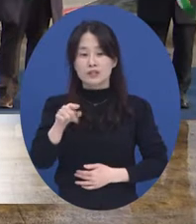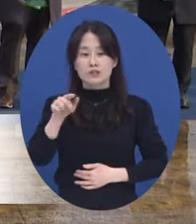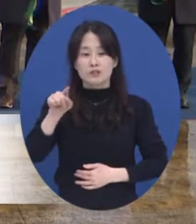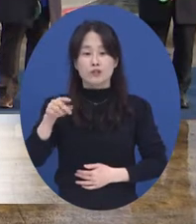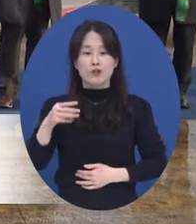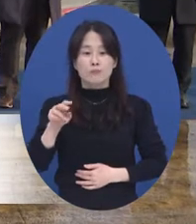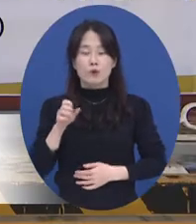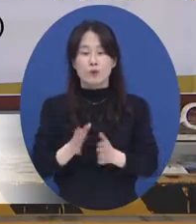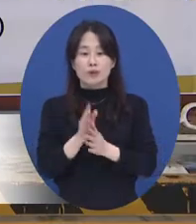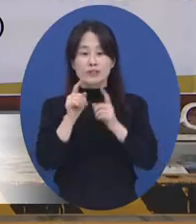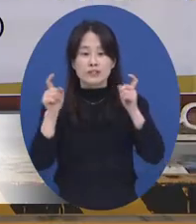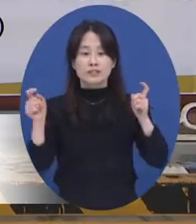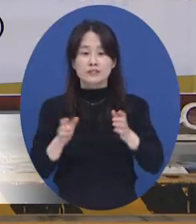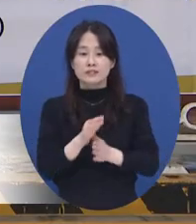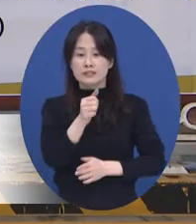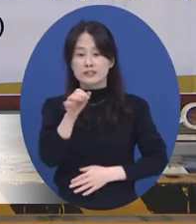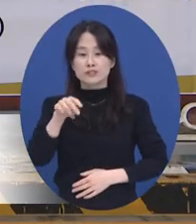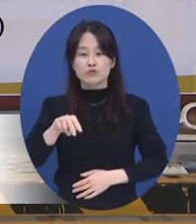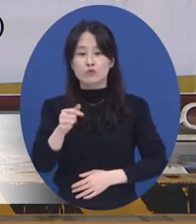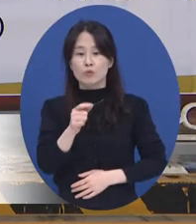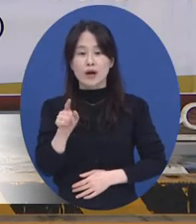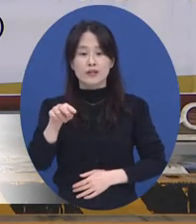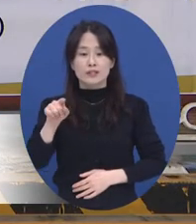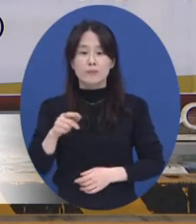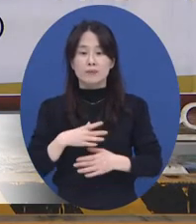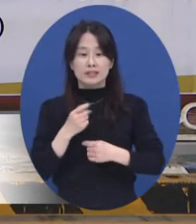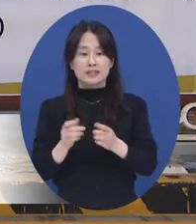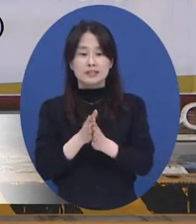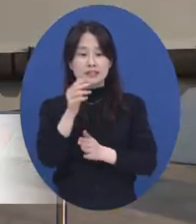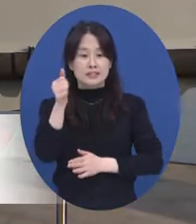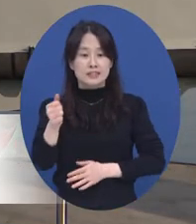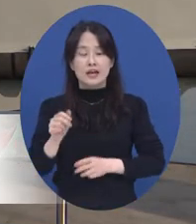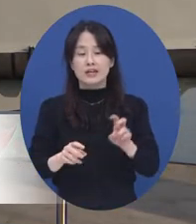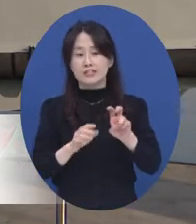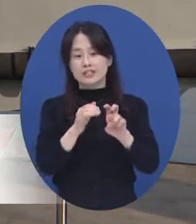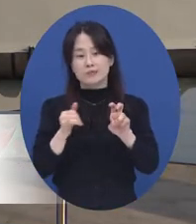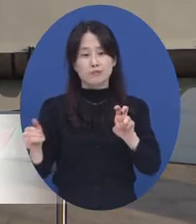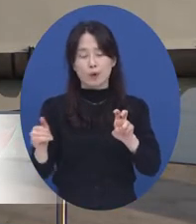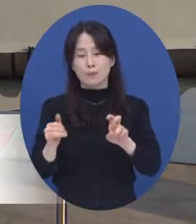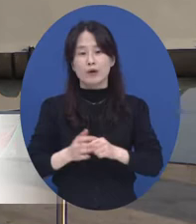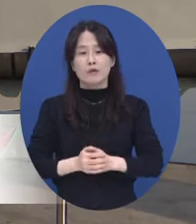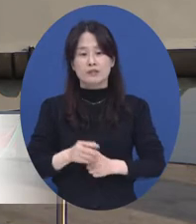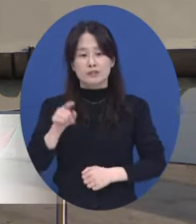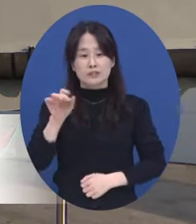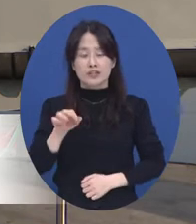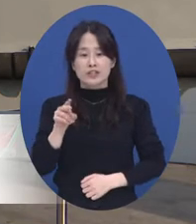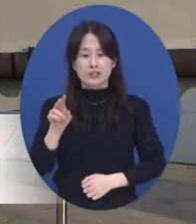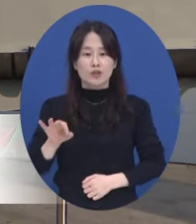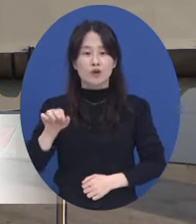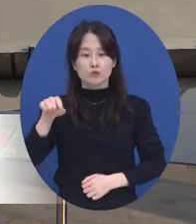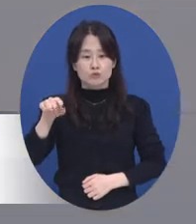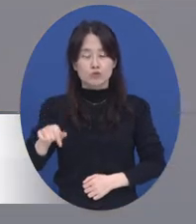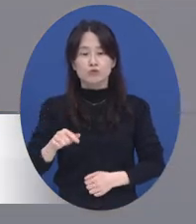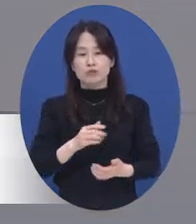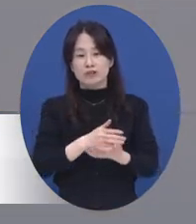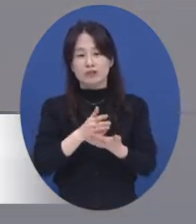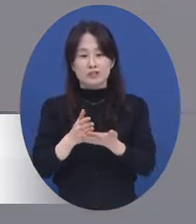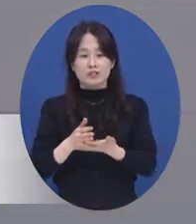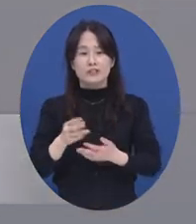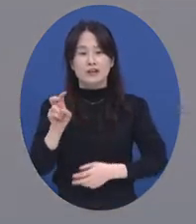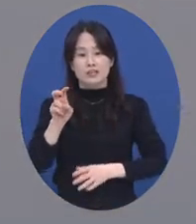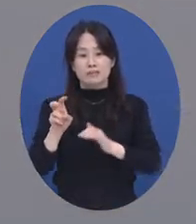철 문 화 성 시 장 윤 와서 관산 시작 이진복 전 국회의원 그리고 장 영국 경기도의회 의장 등 20여 명이